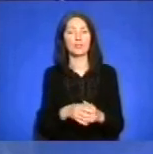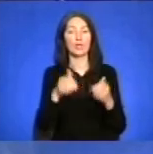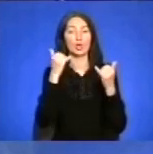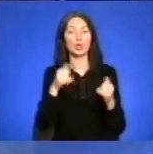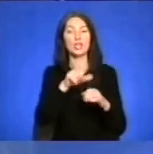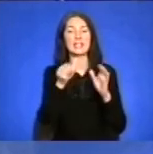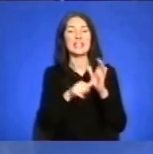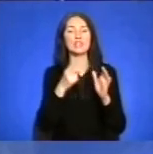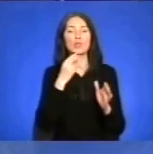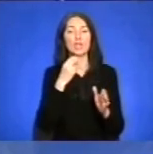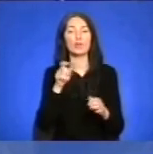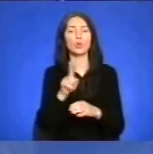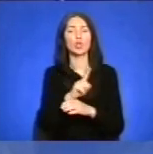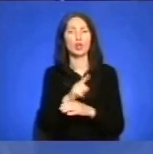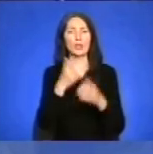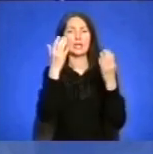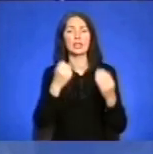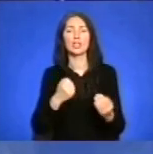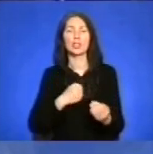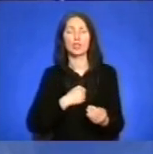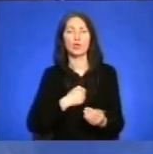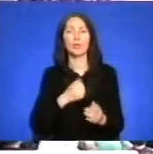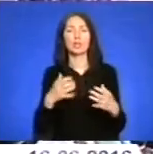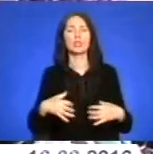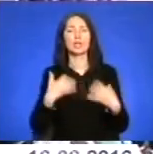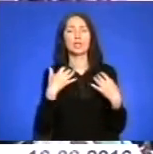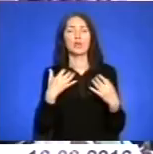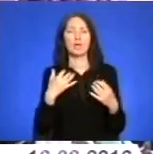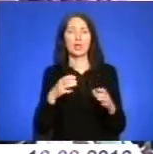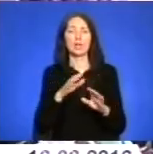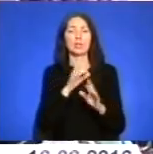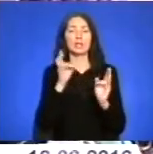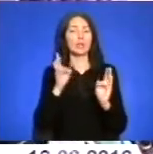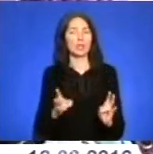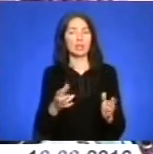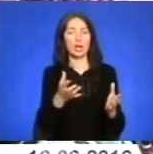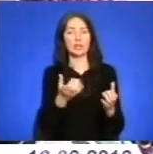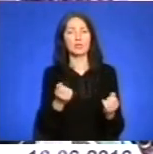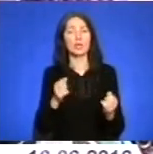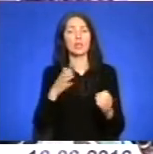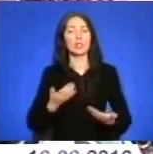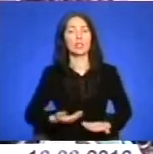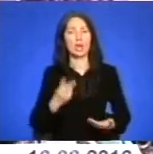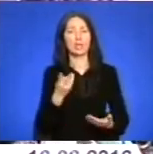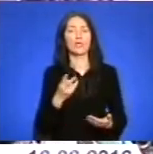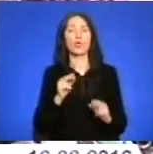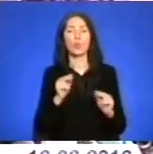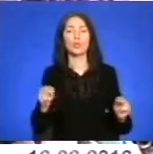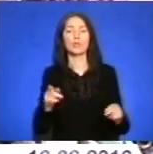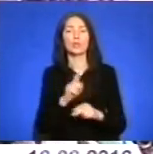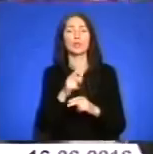Сьогодні, 16 червня, у Тернополі день жалоби. Жахлива трагедія забрала життя двох вихованців Тернопільської школи номер